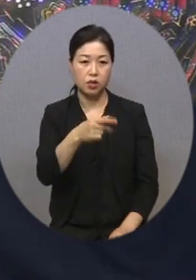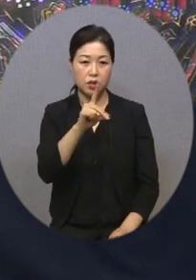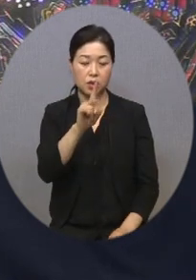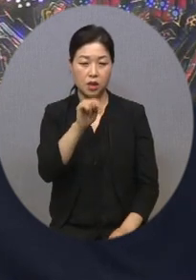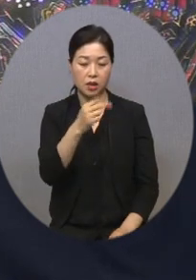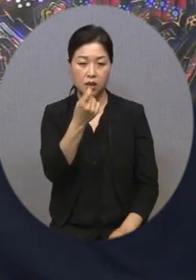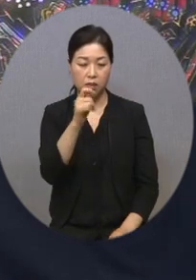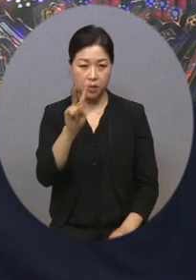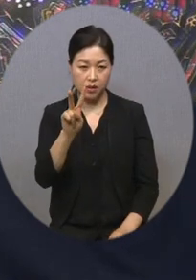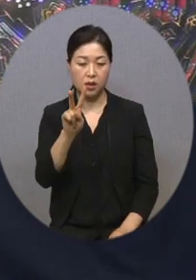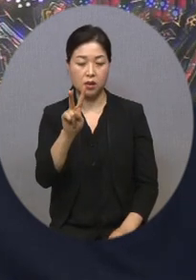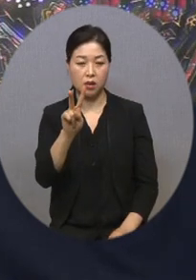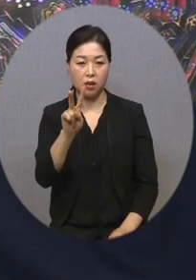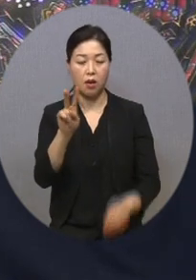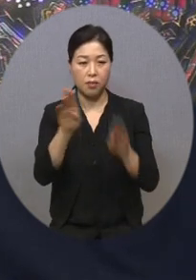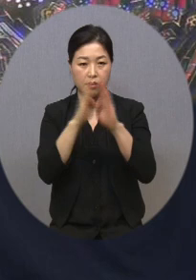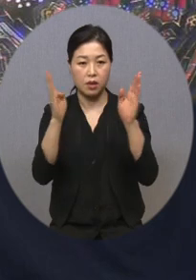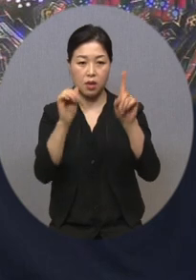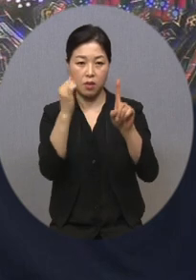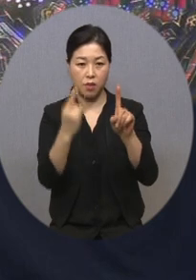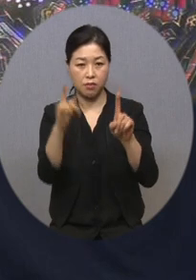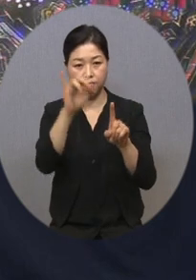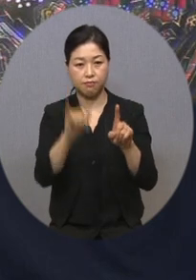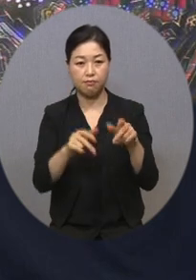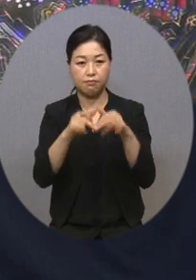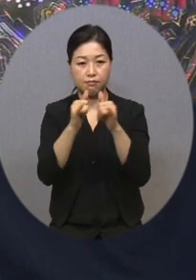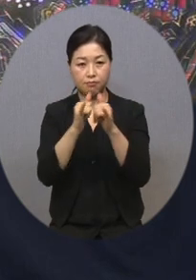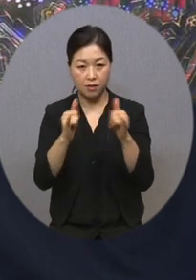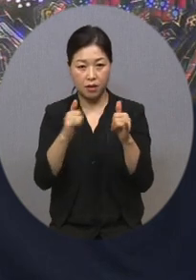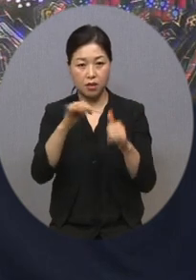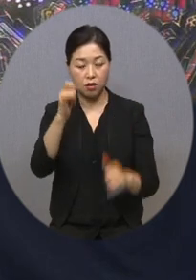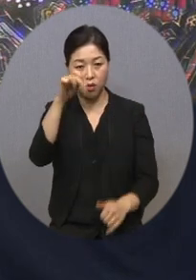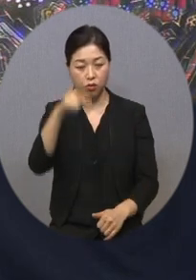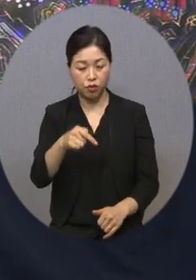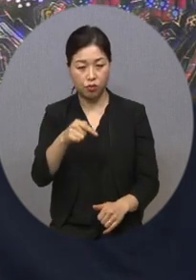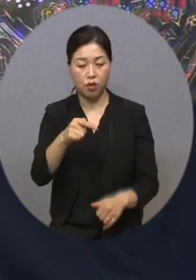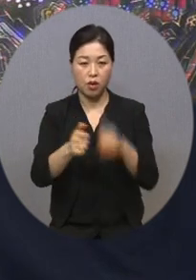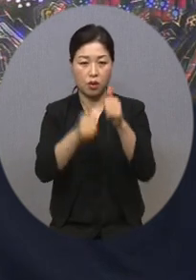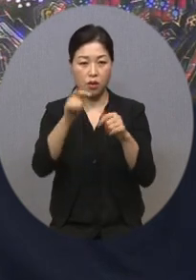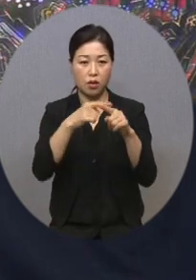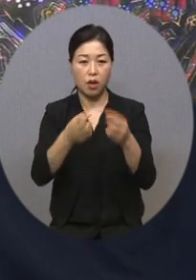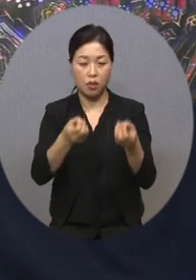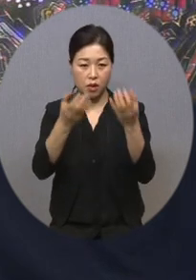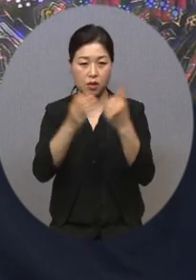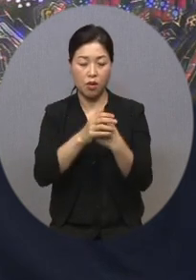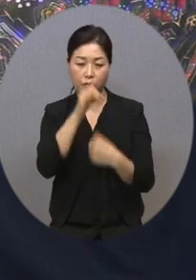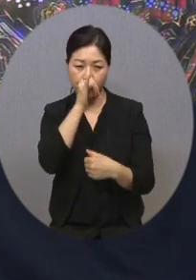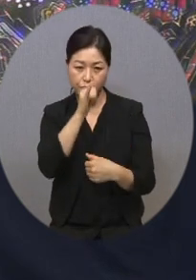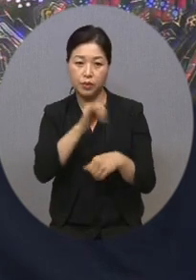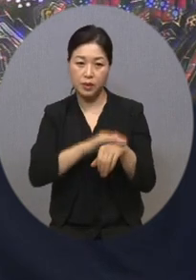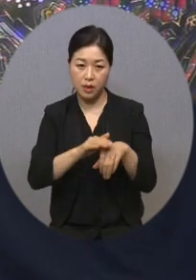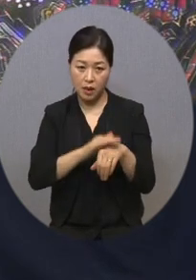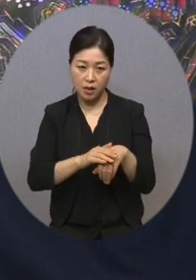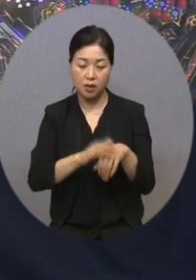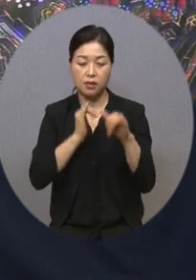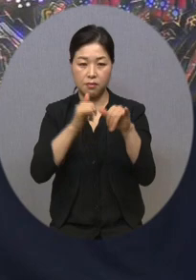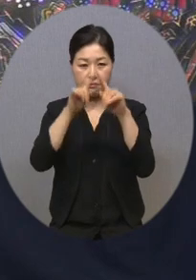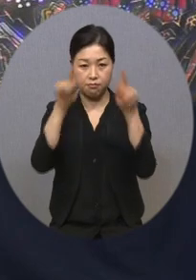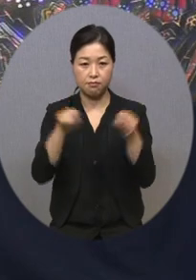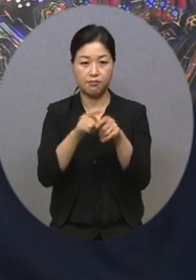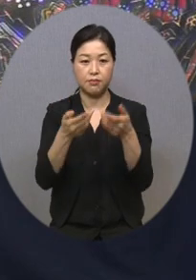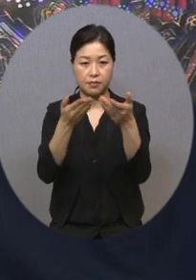제1회 전국장애인 선호 국악경연대회에서 가장 우수한 상장으로 입상하였기에 이 상장을